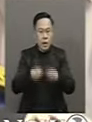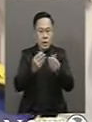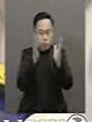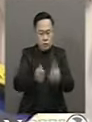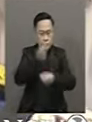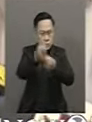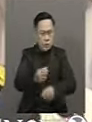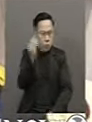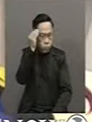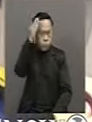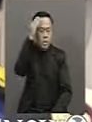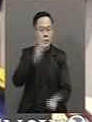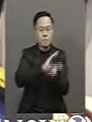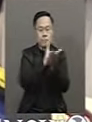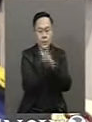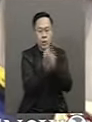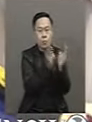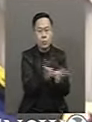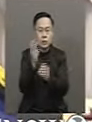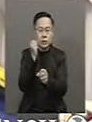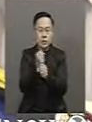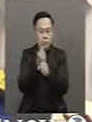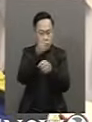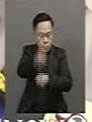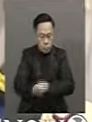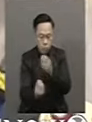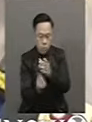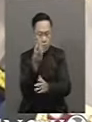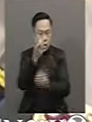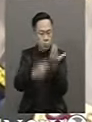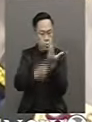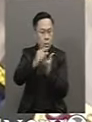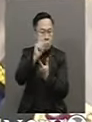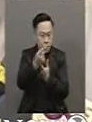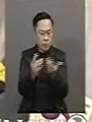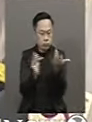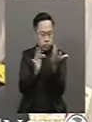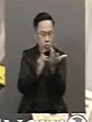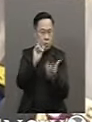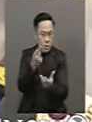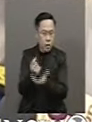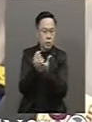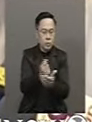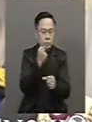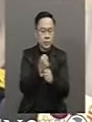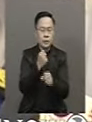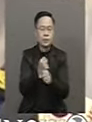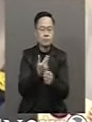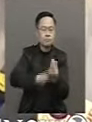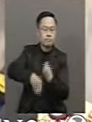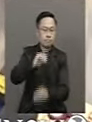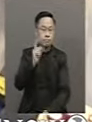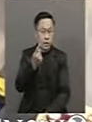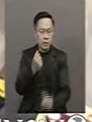การปรับปรุงการปลูกข้าวและการผลิตข้าวให้มีคุณภาพที่ดีขึ้นค่ะทางพลอากาศเอกประจินบอกว่าสาเหตุที่